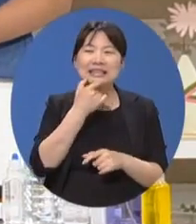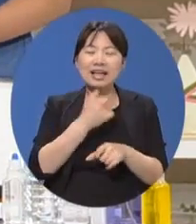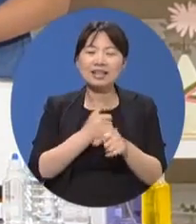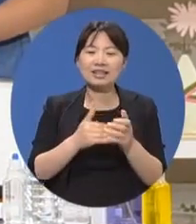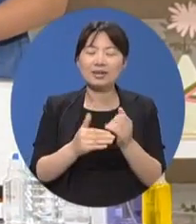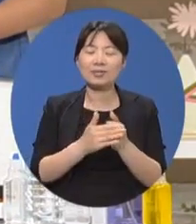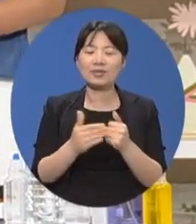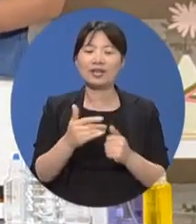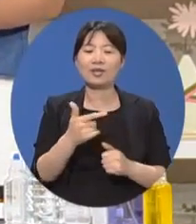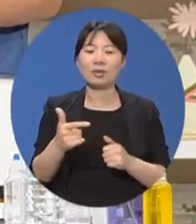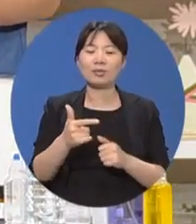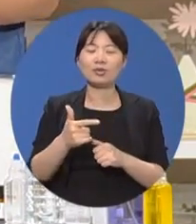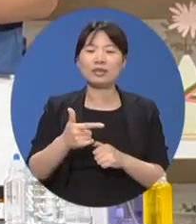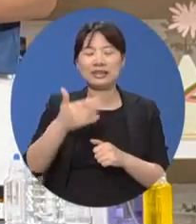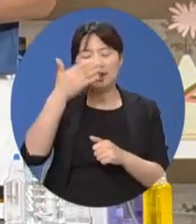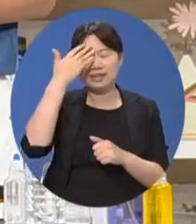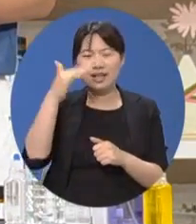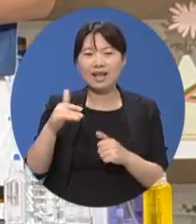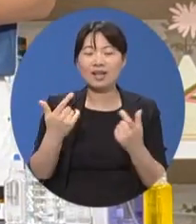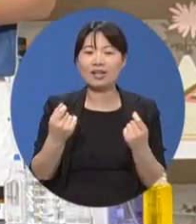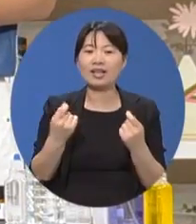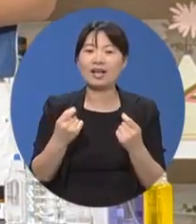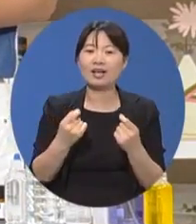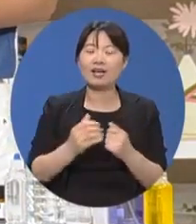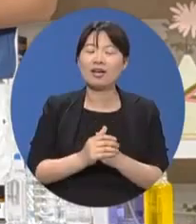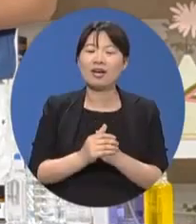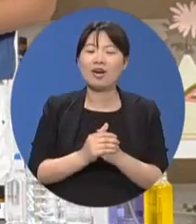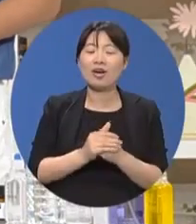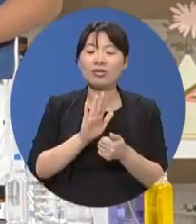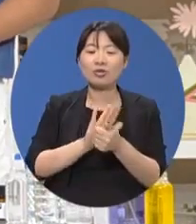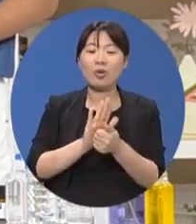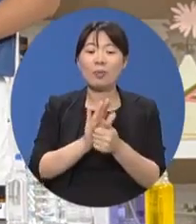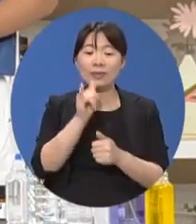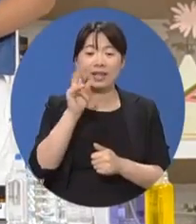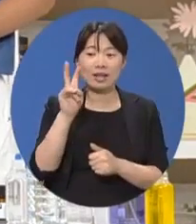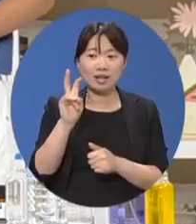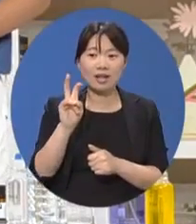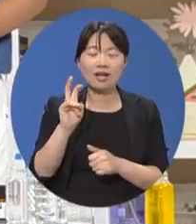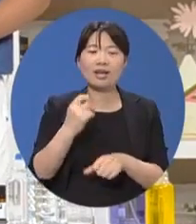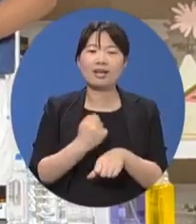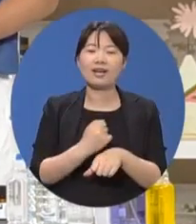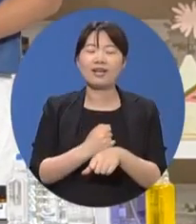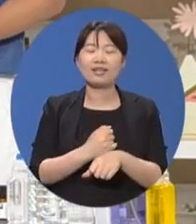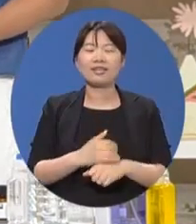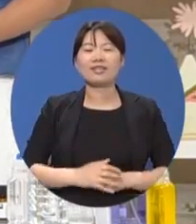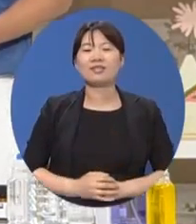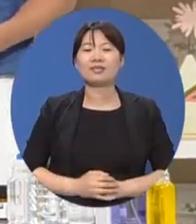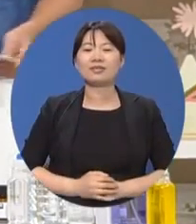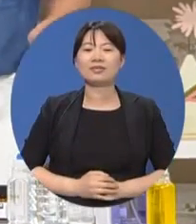이미 흐름이 까요 인테리어에도 도움을 줄것 같구요 4표 봐야겠습니다